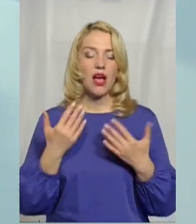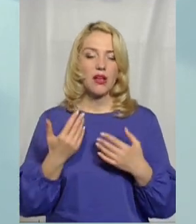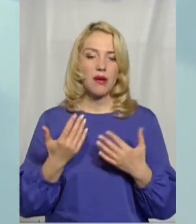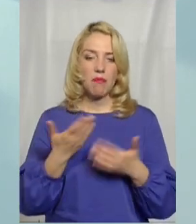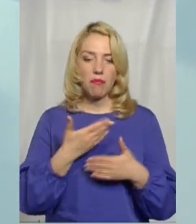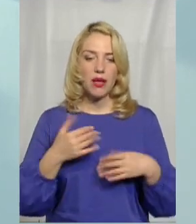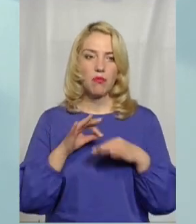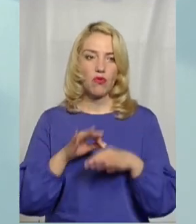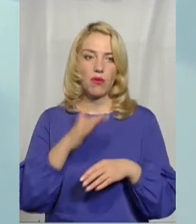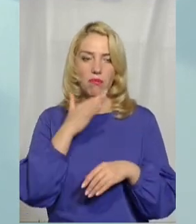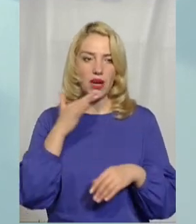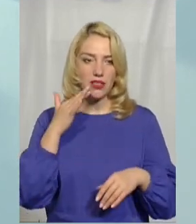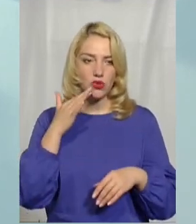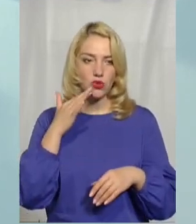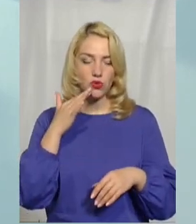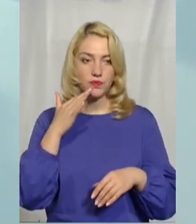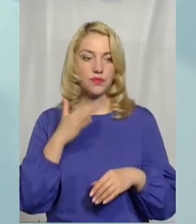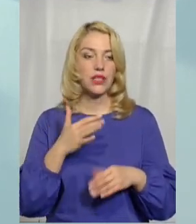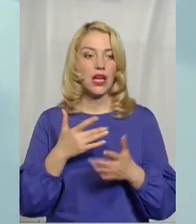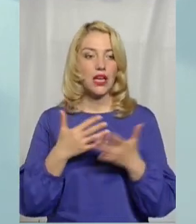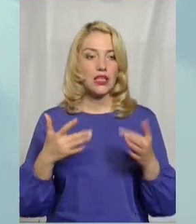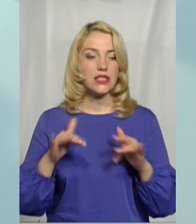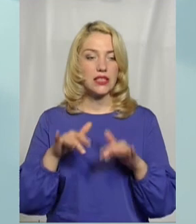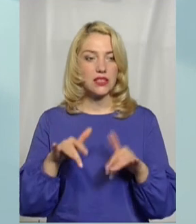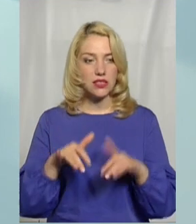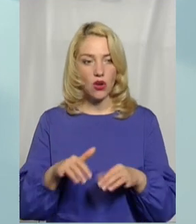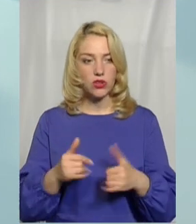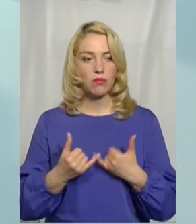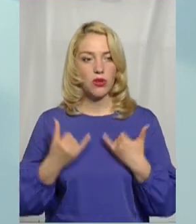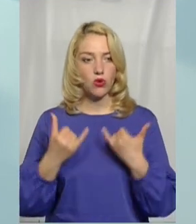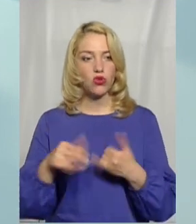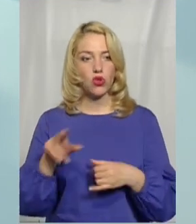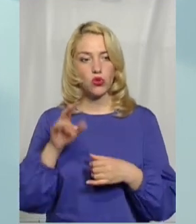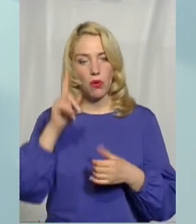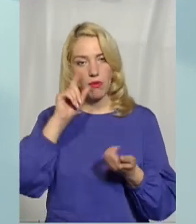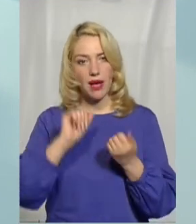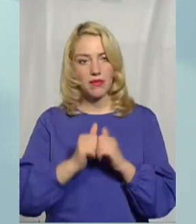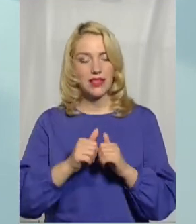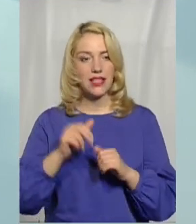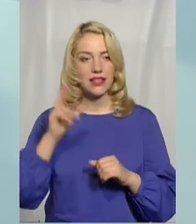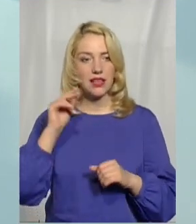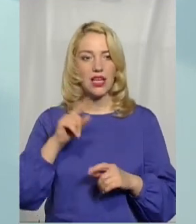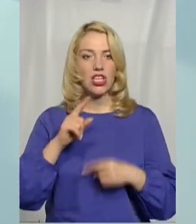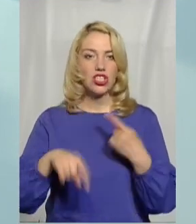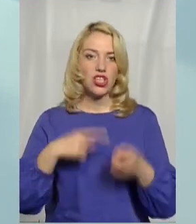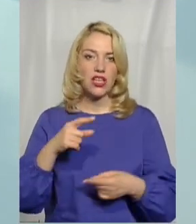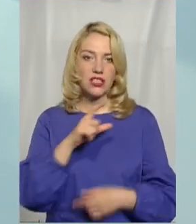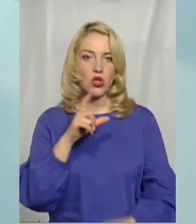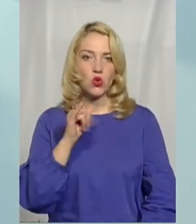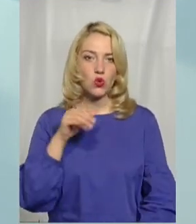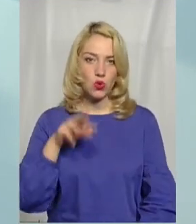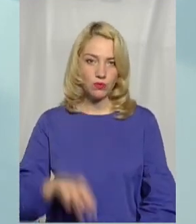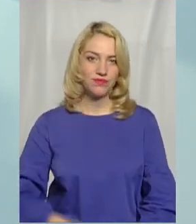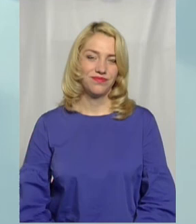проводили масу різних заходів, приурочених до пам'ятних дат, через платформу Zoom. Да.